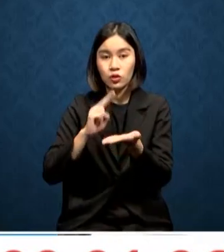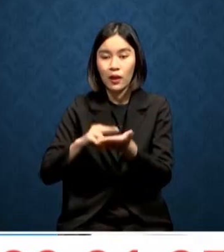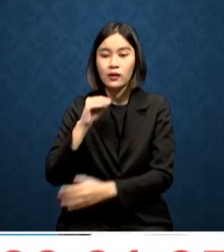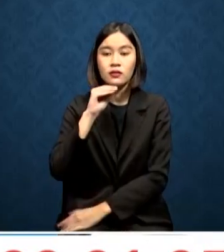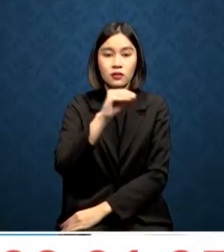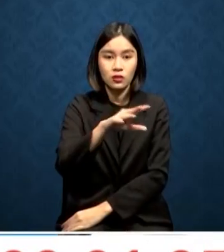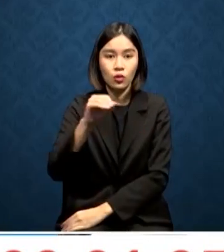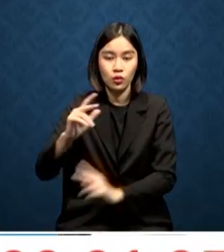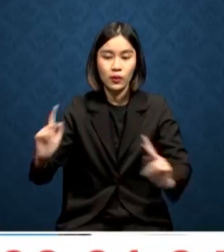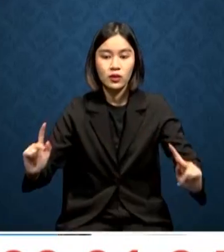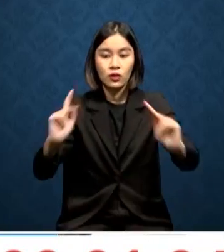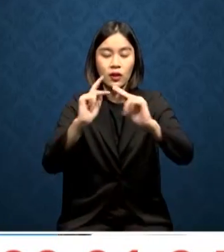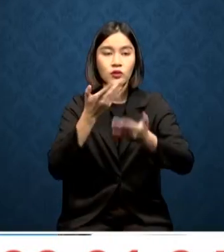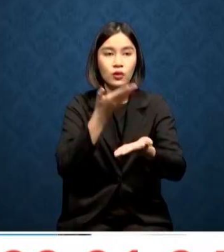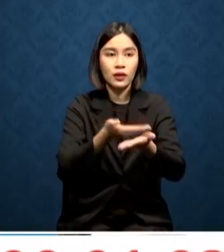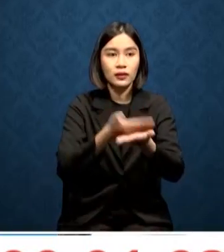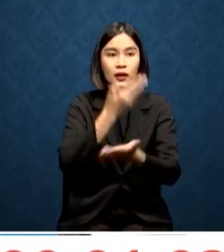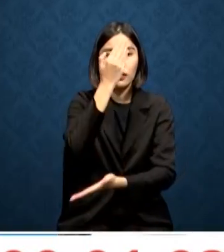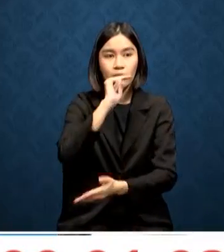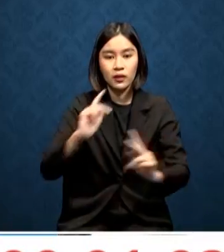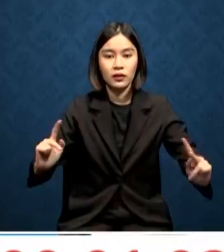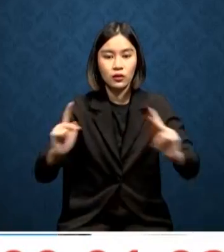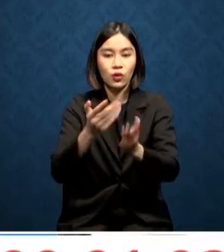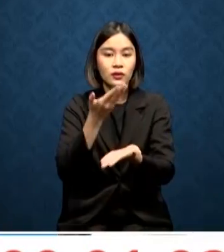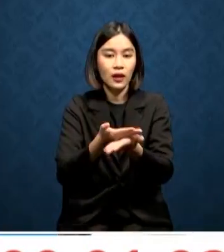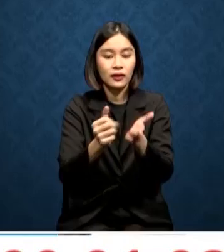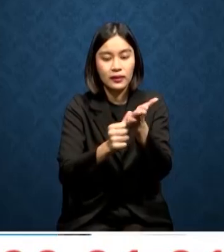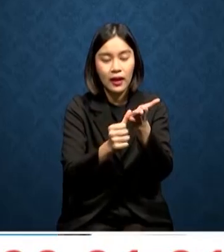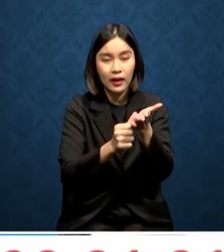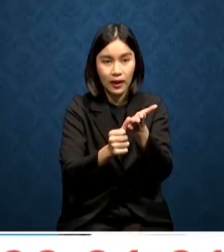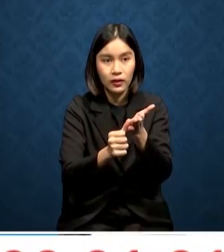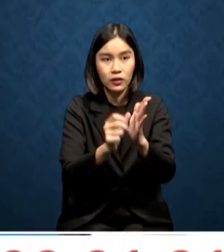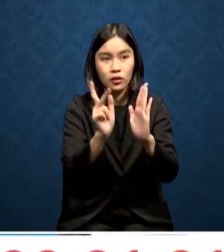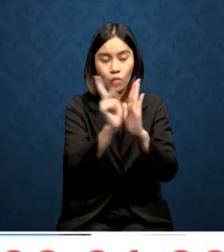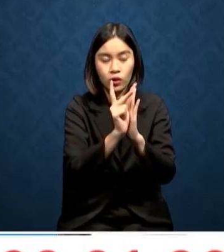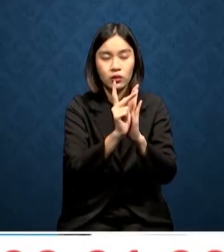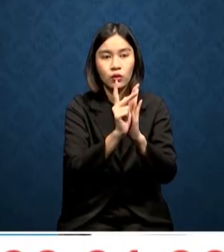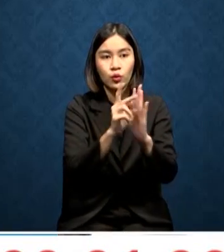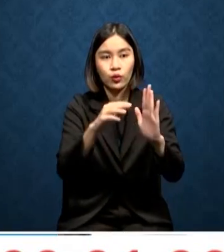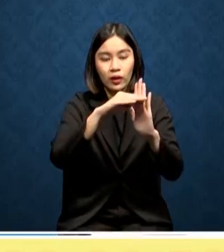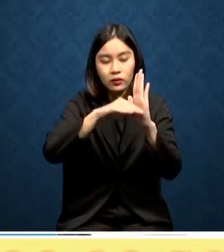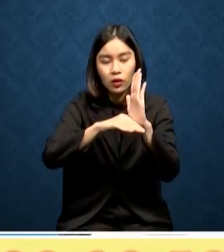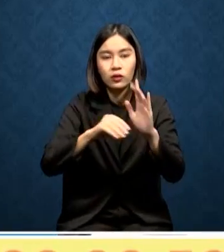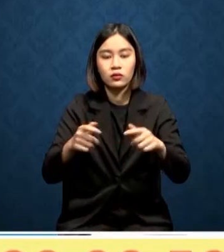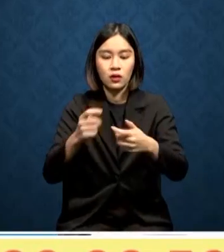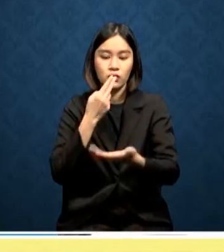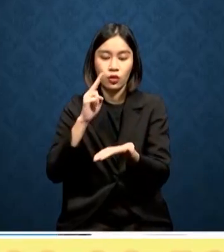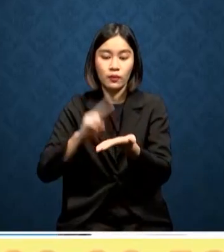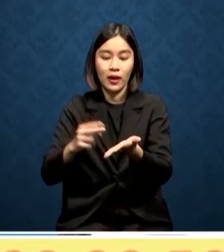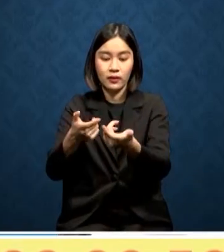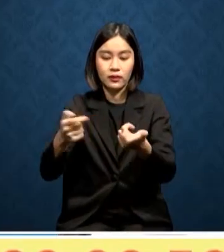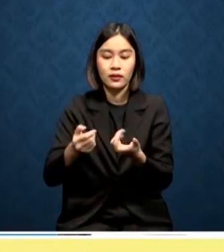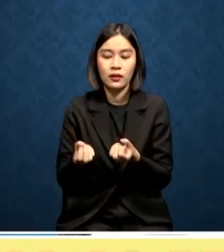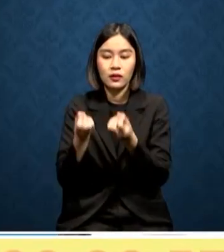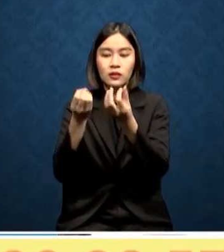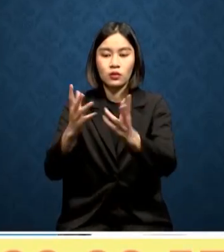ไปยังกระทรวงการคลังเพื่อให้กระทรวงการคลังได้แก้ไขหลักเกณฑ์ซึ่งหนังสือฉบับนี้ค่ะได้ทำไปถึงก